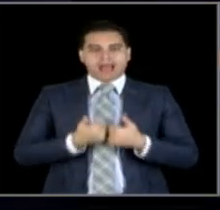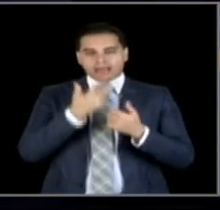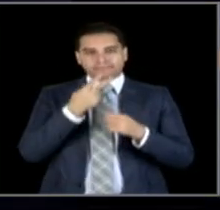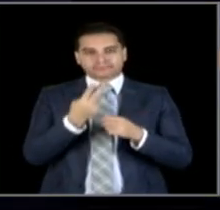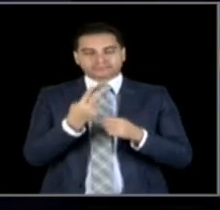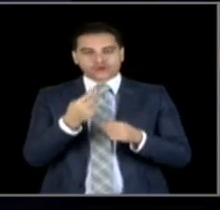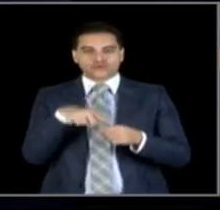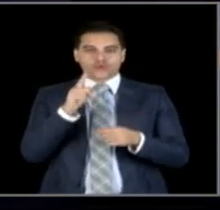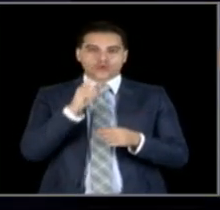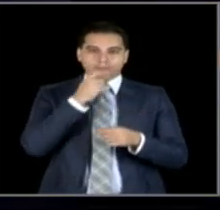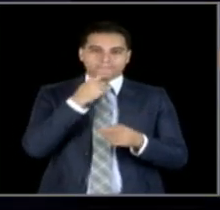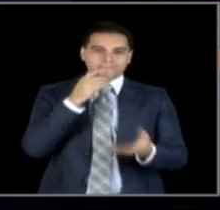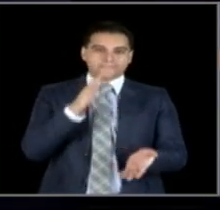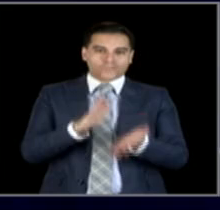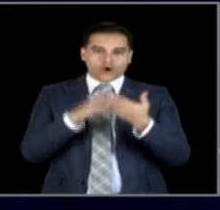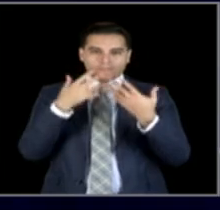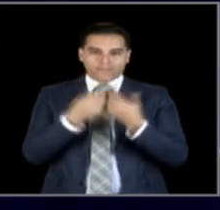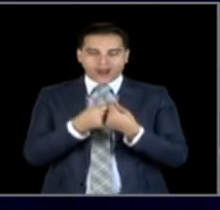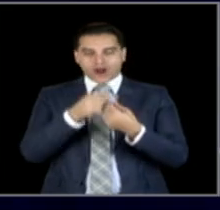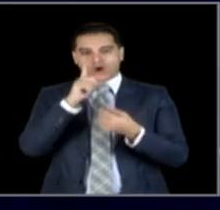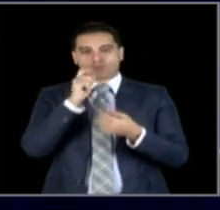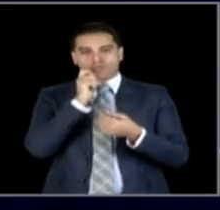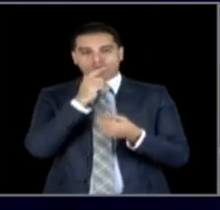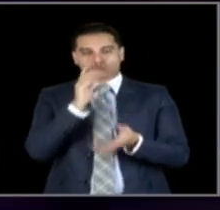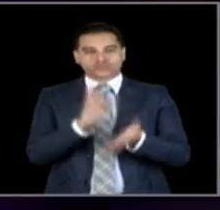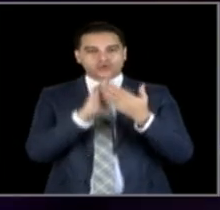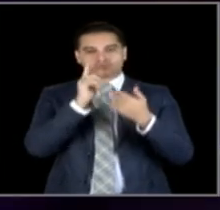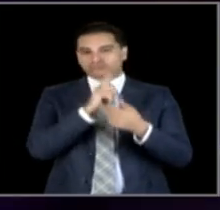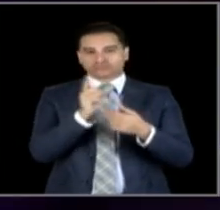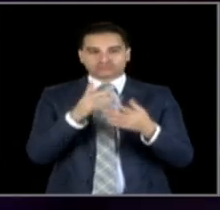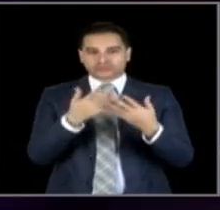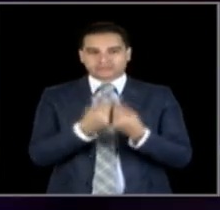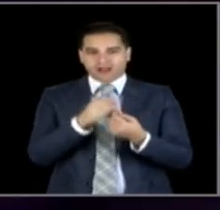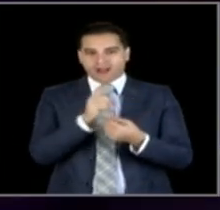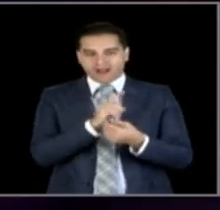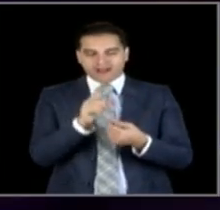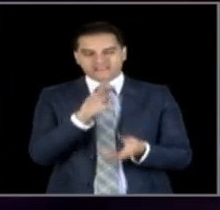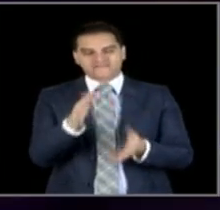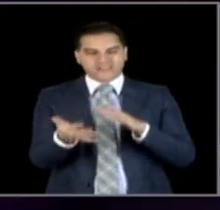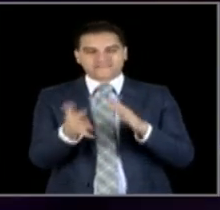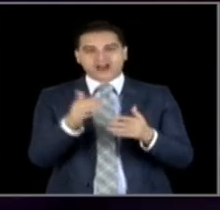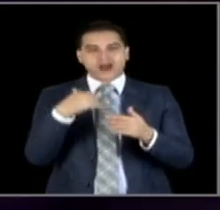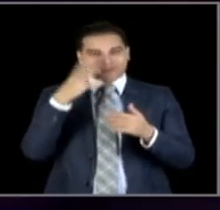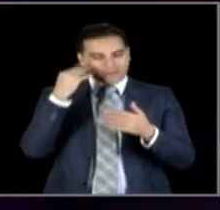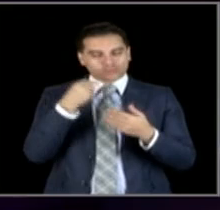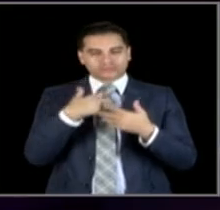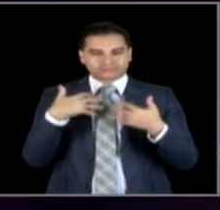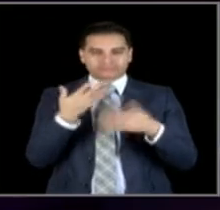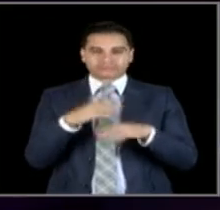يوم ليك ويوم عليك. ويوم عليك. قول لي بقى احساسك ايه؟ مبسوط طبعا انا بلعب على لقب افضل